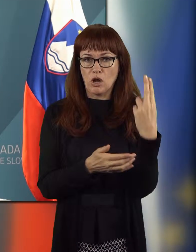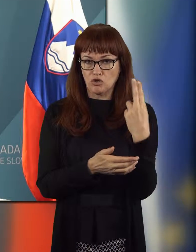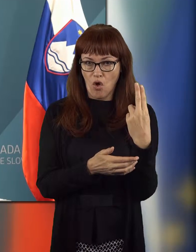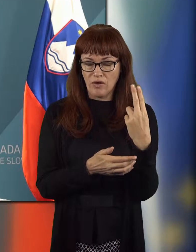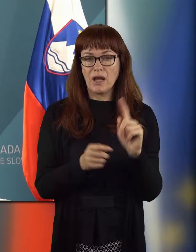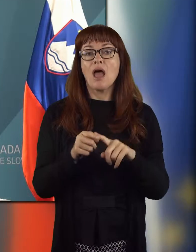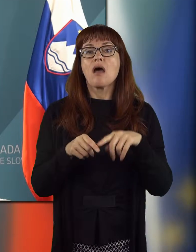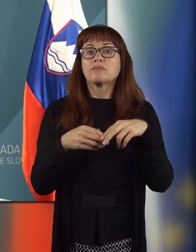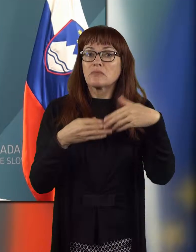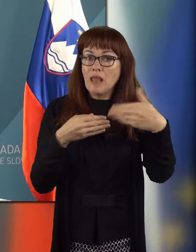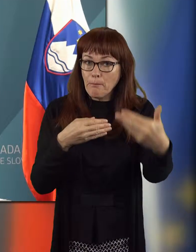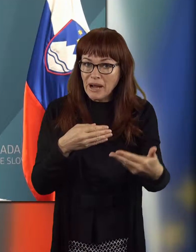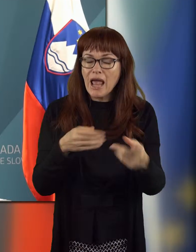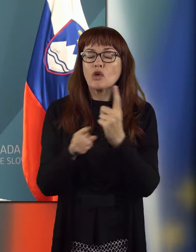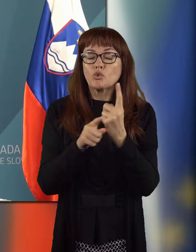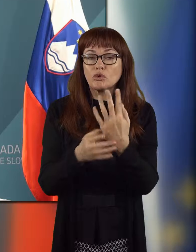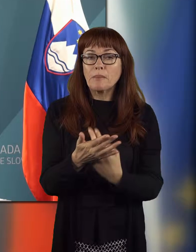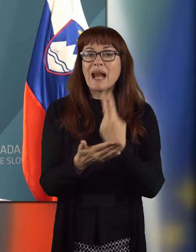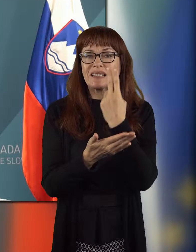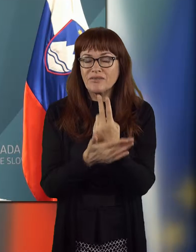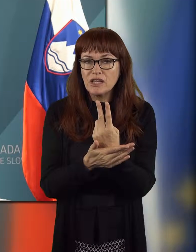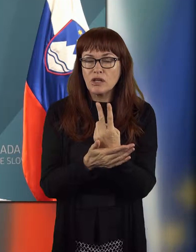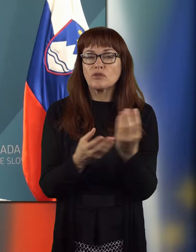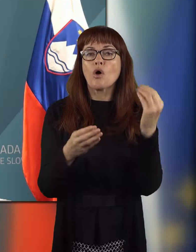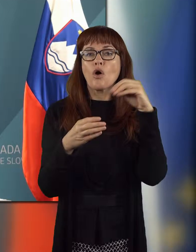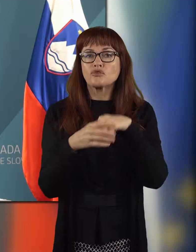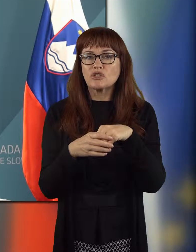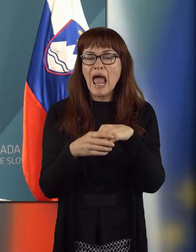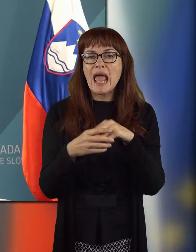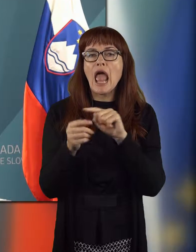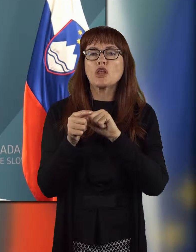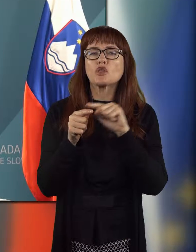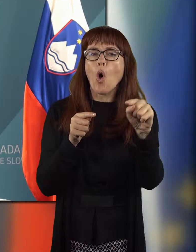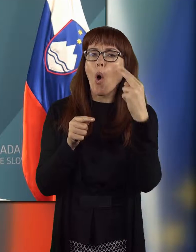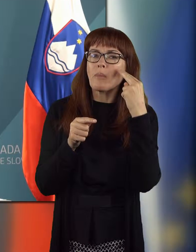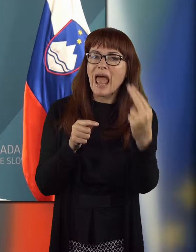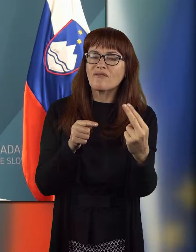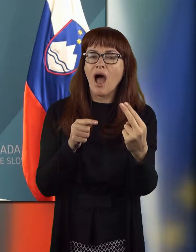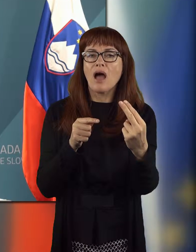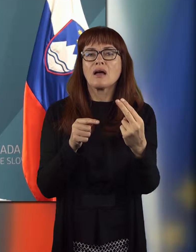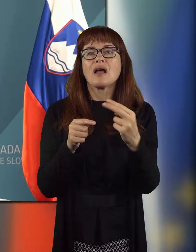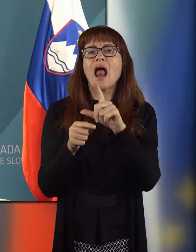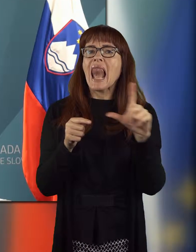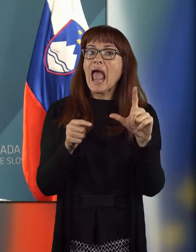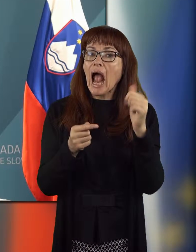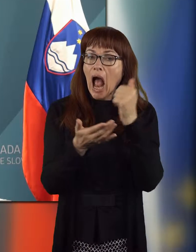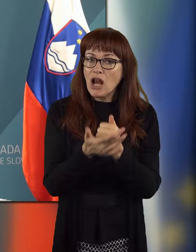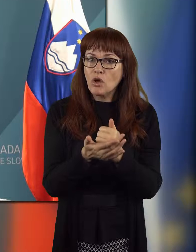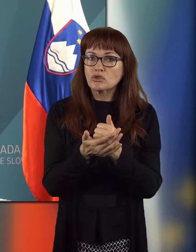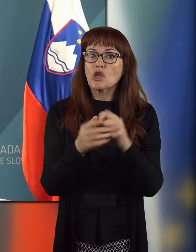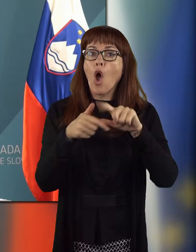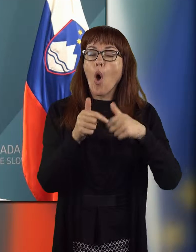Sloveniji. Nadalje je predvideno, da se šteje domneva legalnosti objektov, ki bodo v